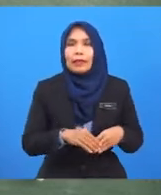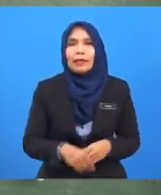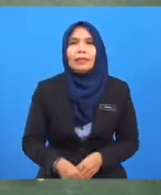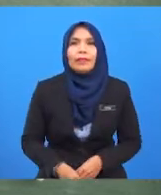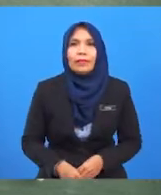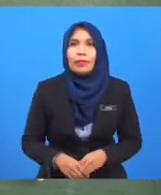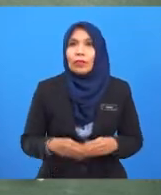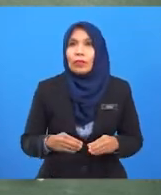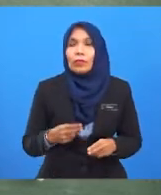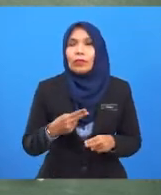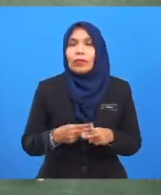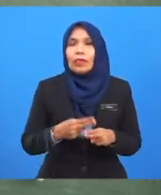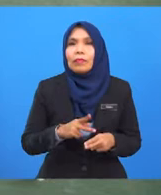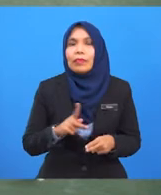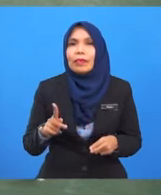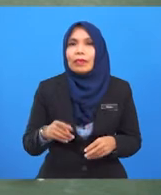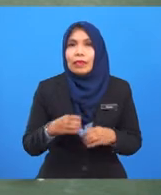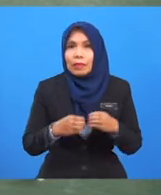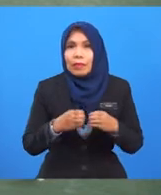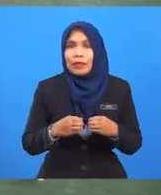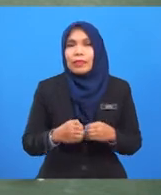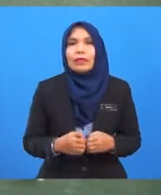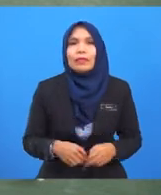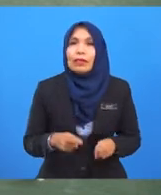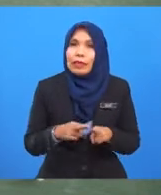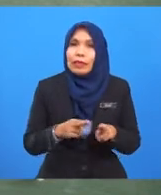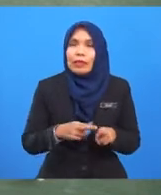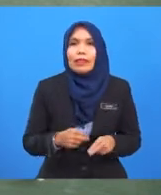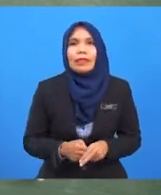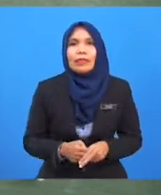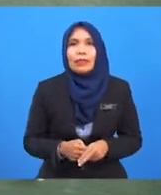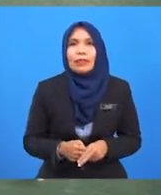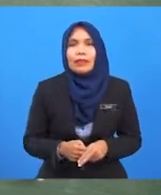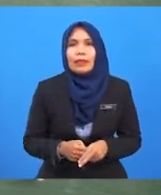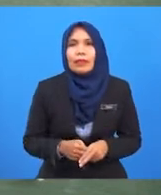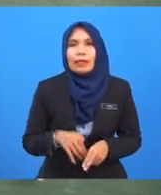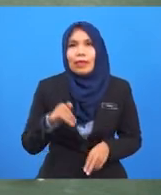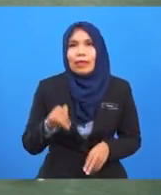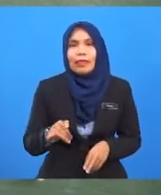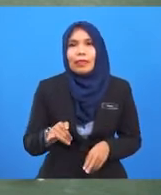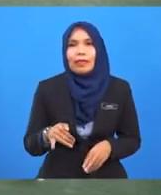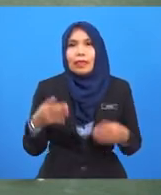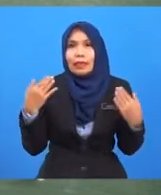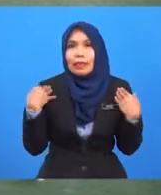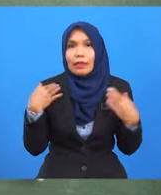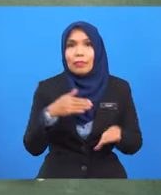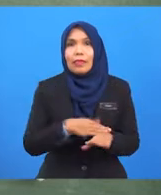kamu namakan mesin ringkas yang terdapat pada kereta sorong ini.